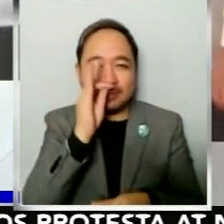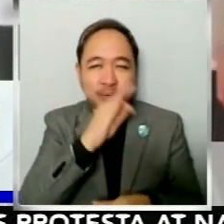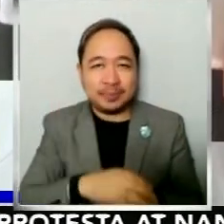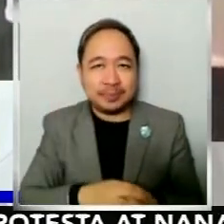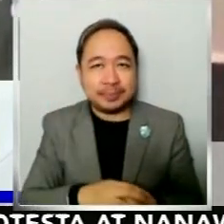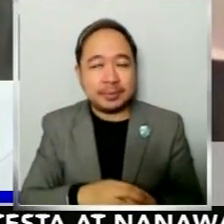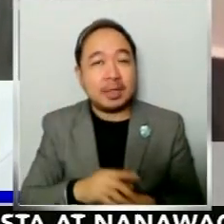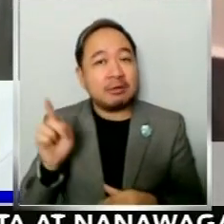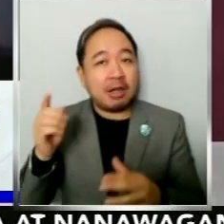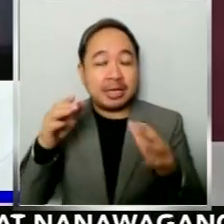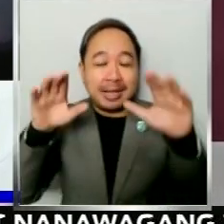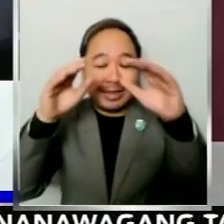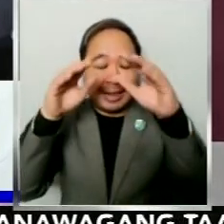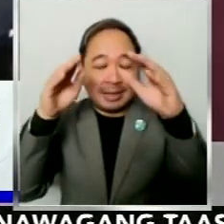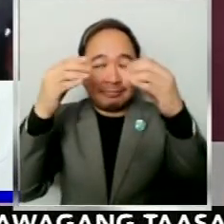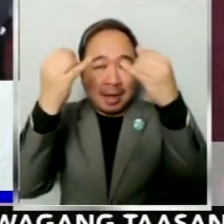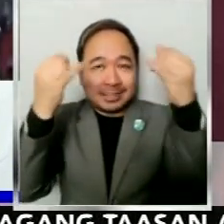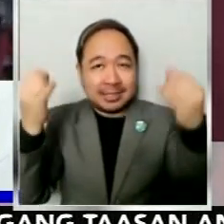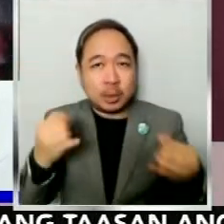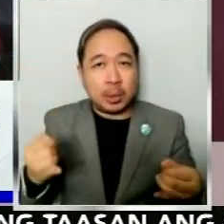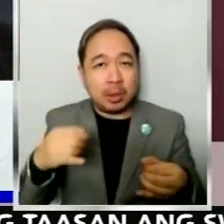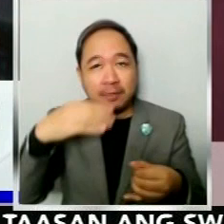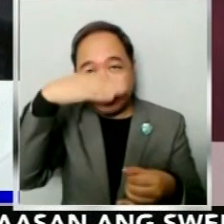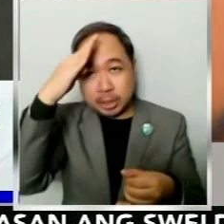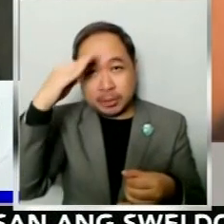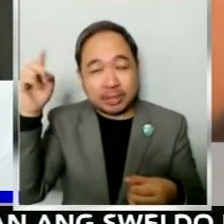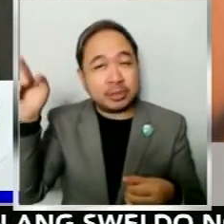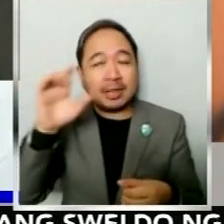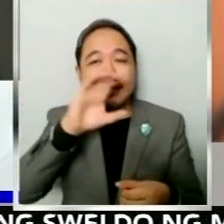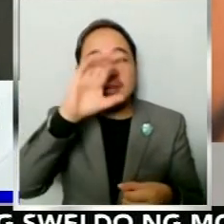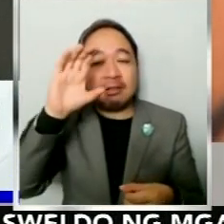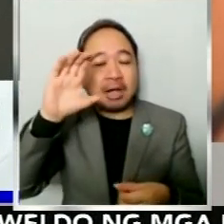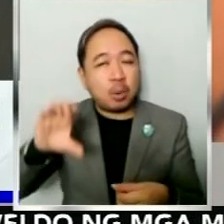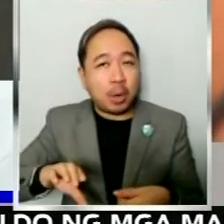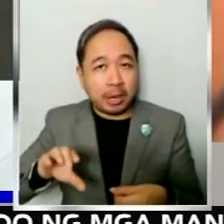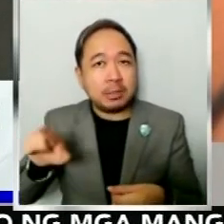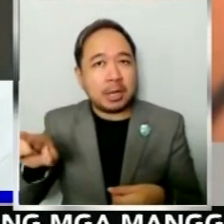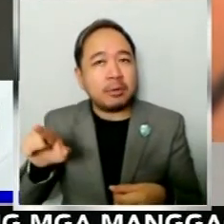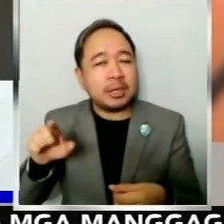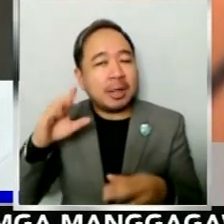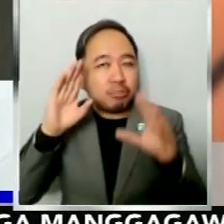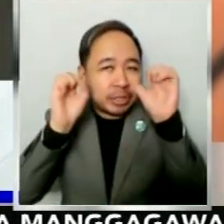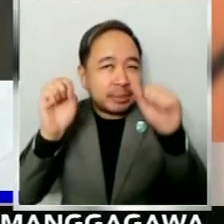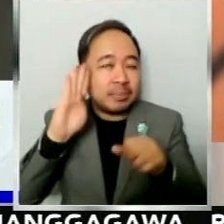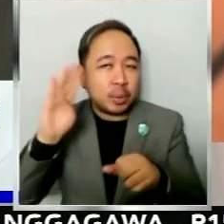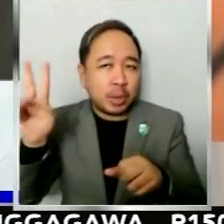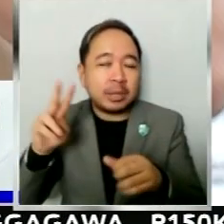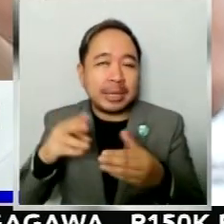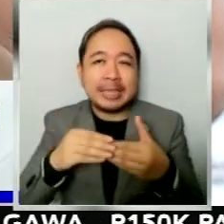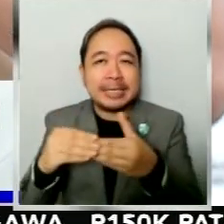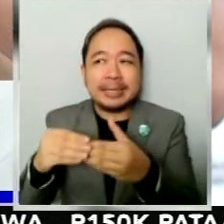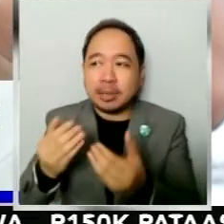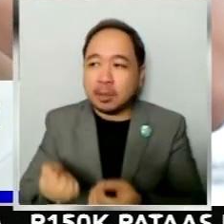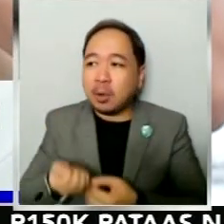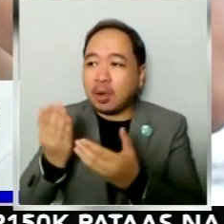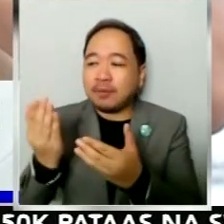Andres Bonifacio sa Caloocan, pinangunahan ng Pangulo ngayong araw ang pag-aalay ng Bulaklak kasama ang ilang opisyal.